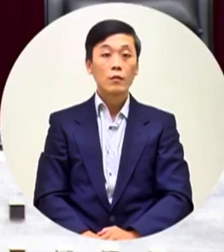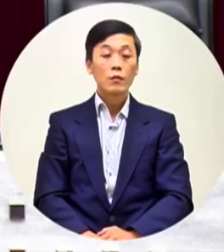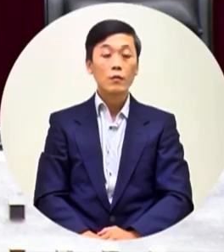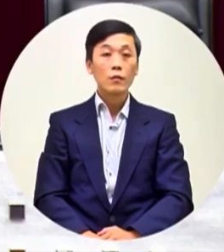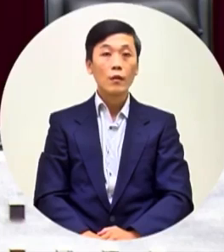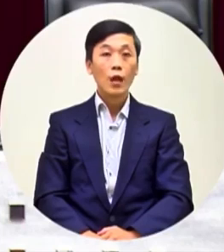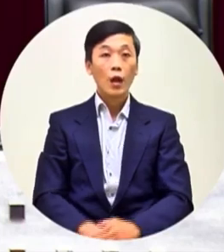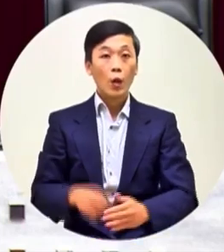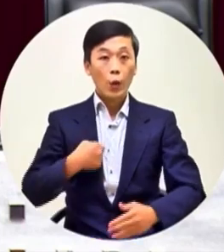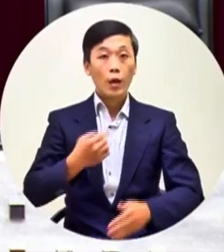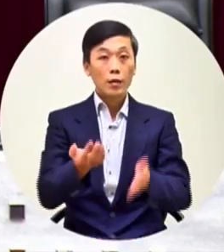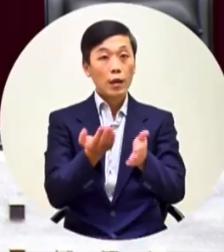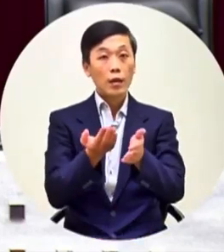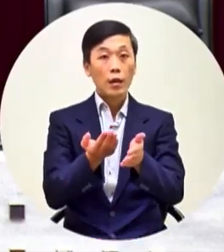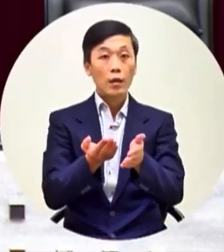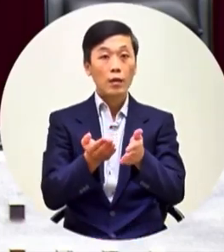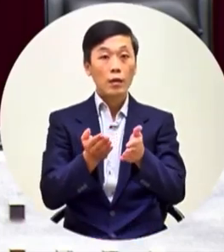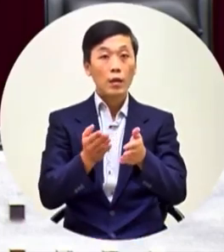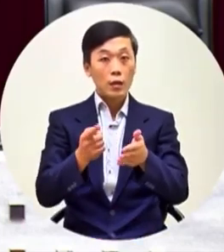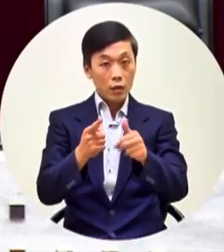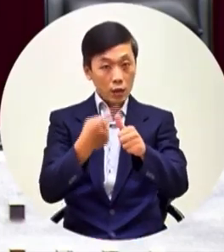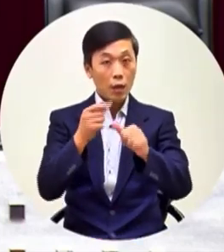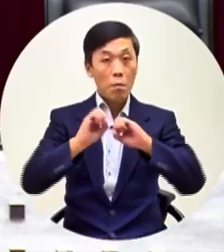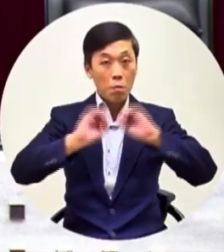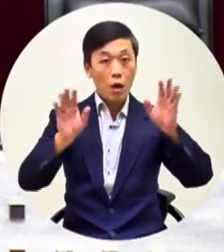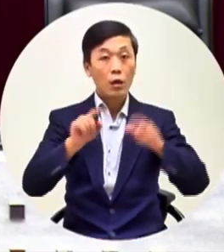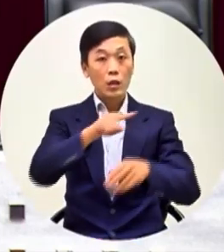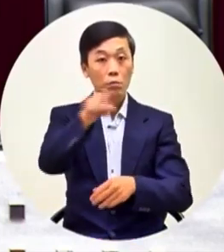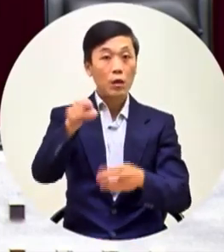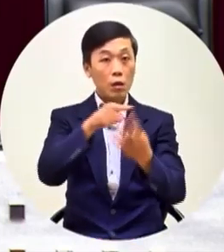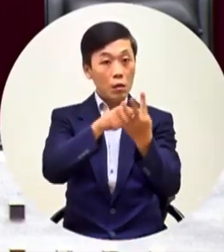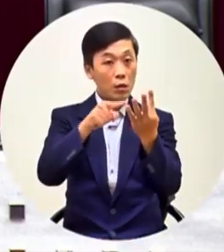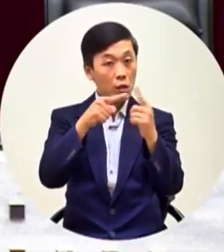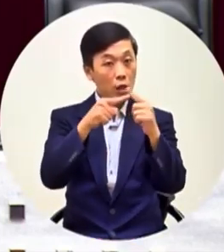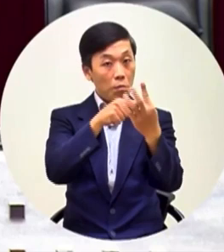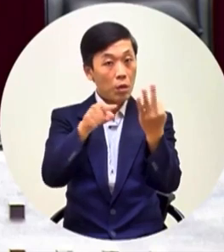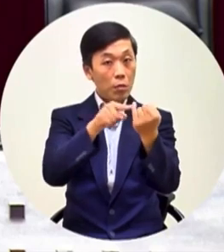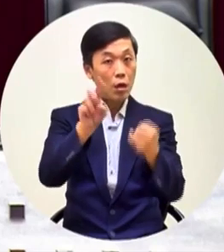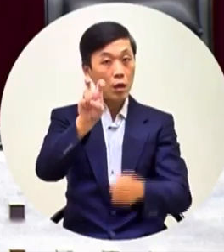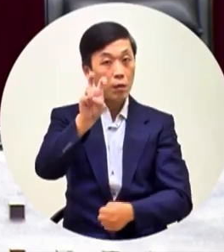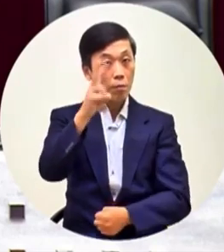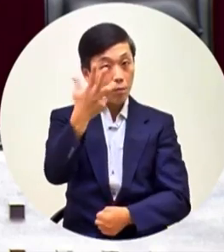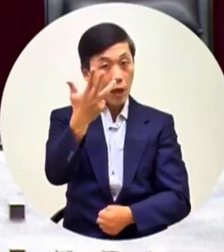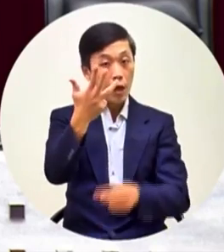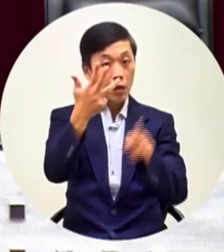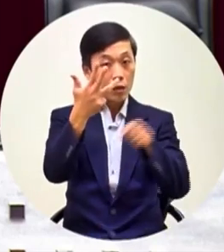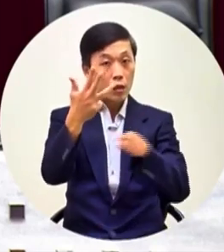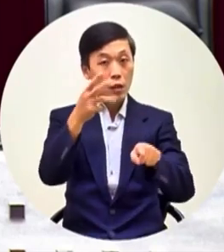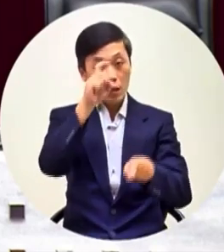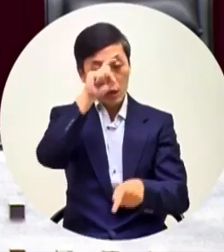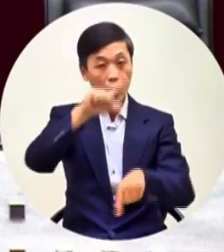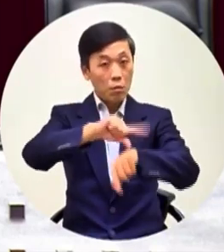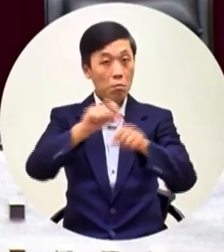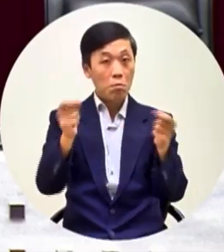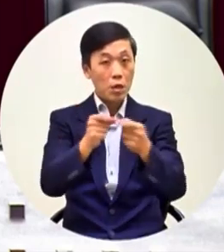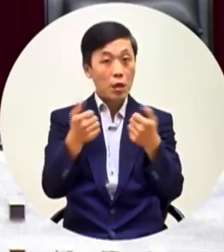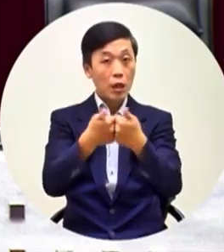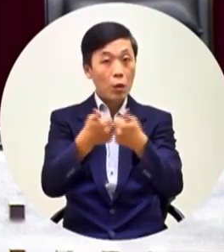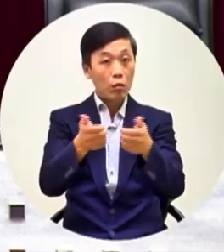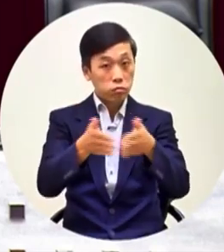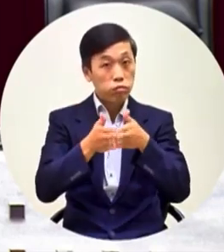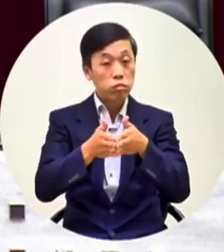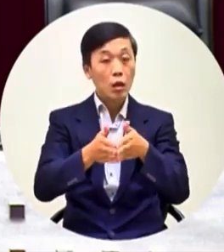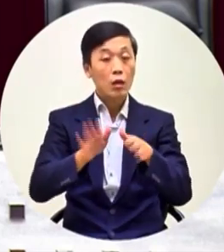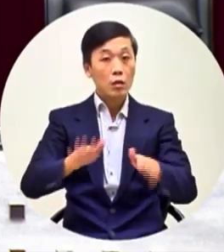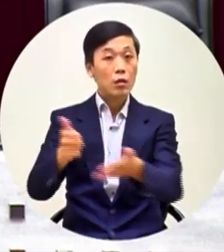我刚刚不是有先宣读你们有28位请求召开临时会吗？好，那我们